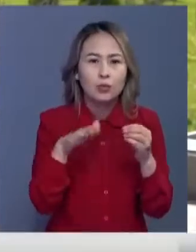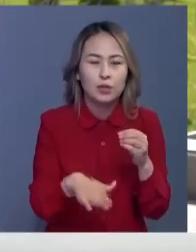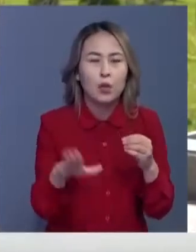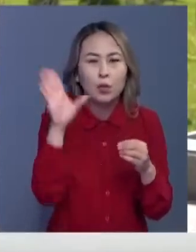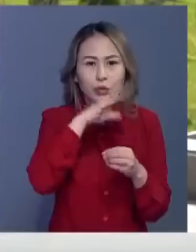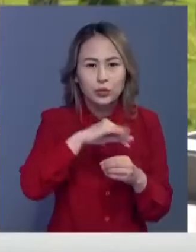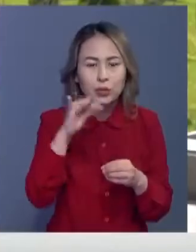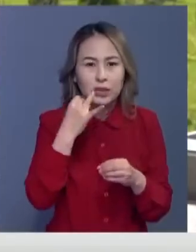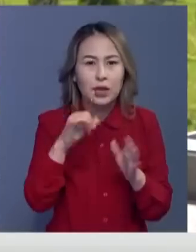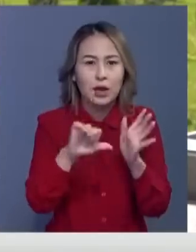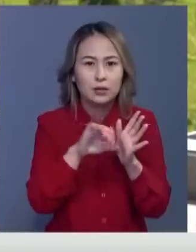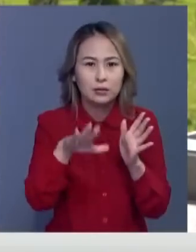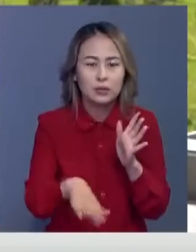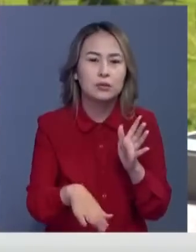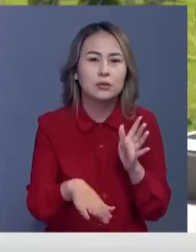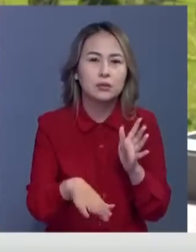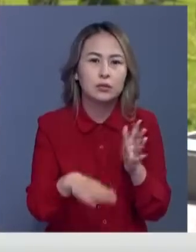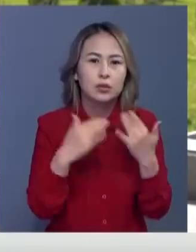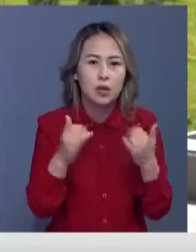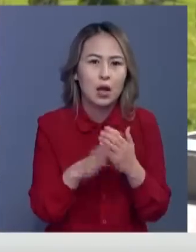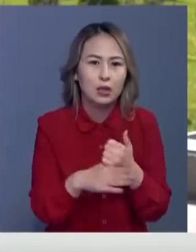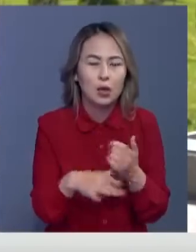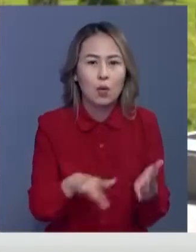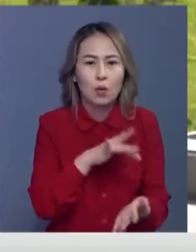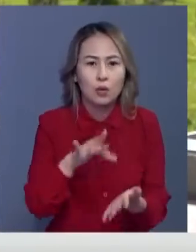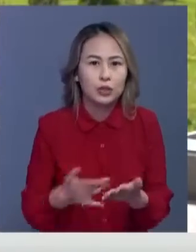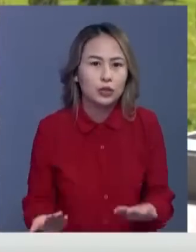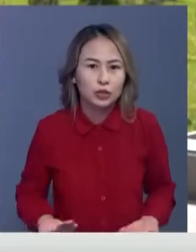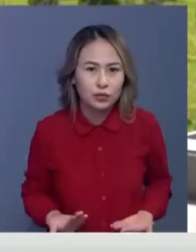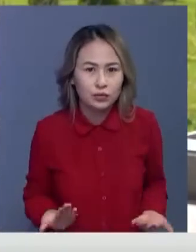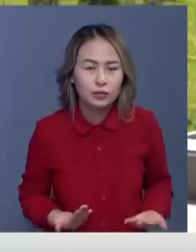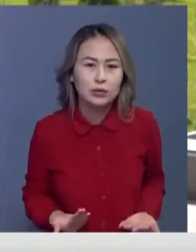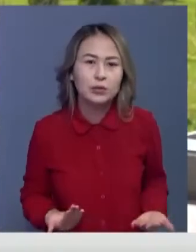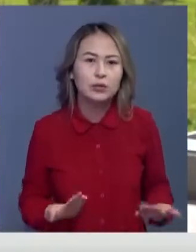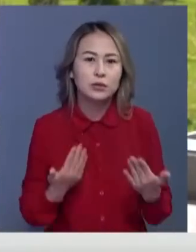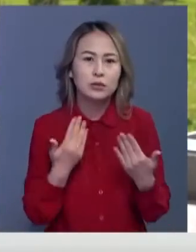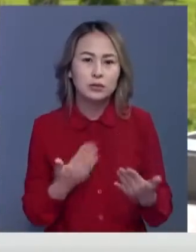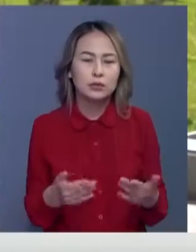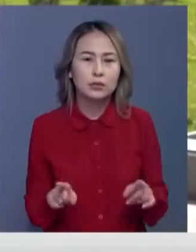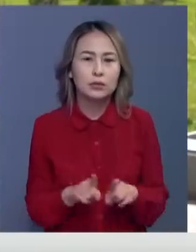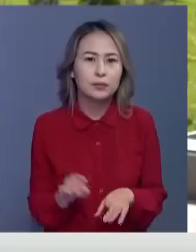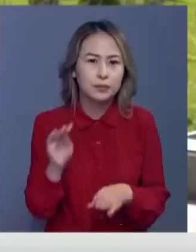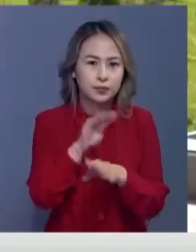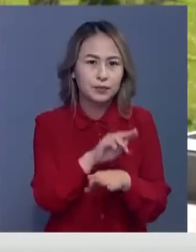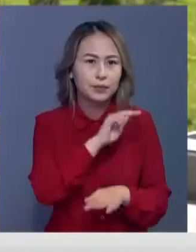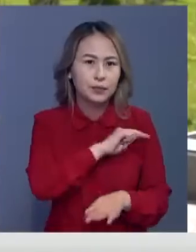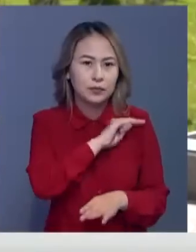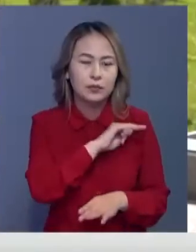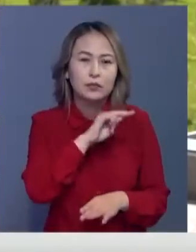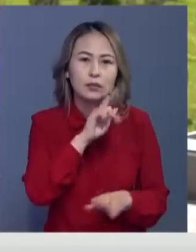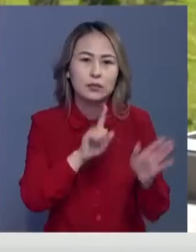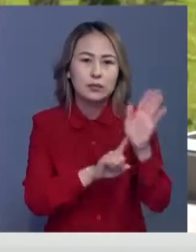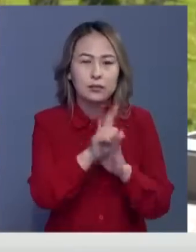үлгерілді. Олардың 6 мыңнан астамы осы Атырау қаласының тұрғындары. Сонымен қатар бұл жұмысшыларды шығару